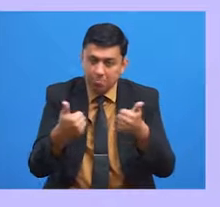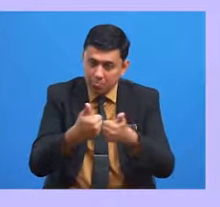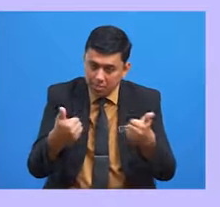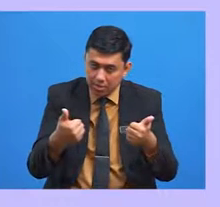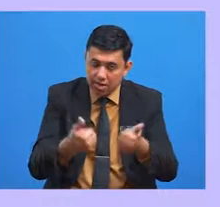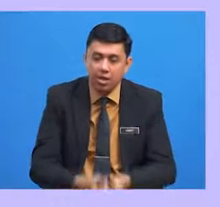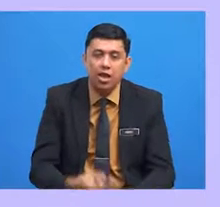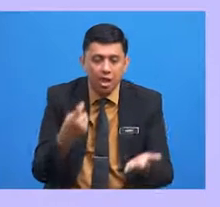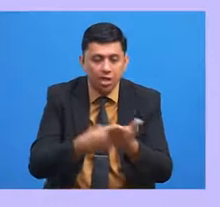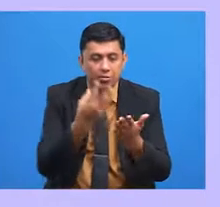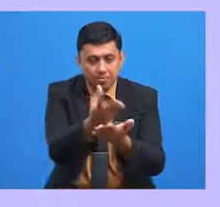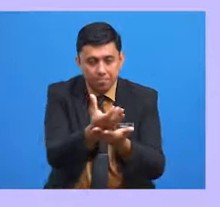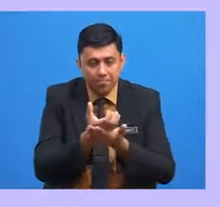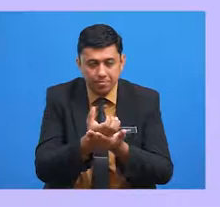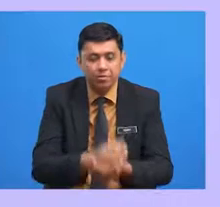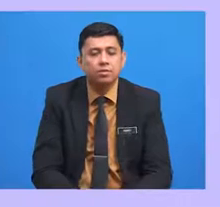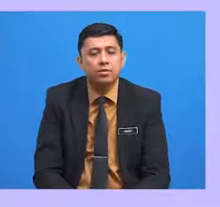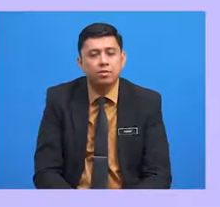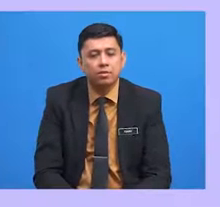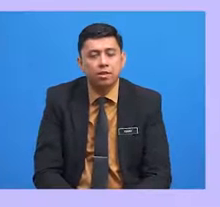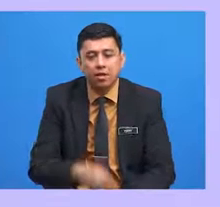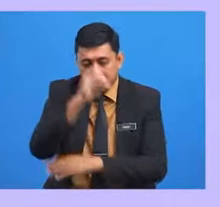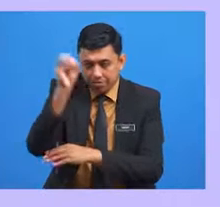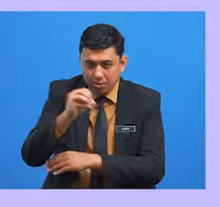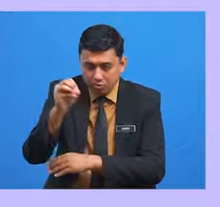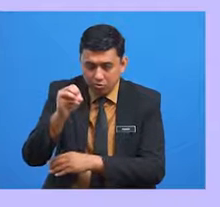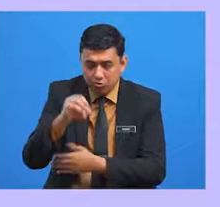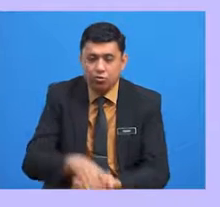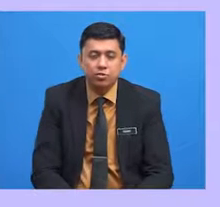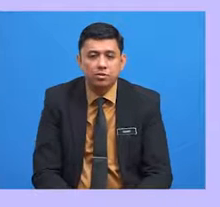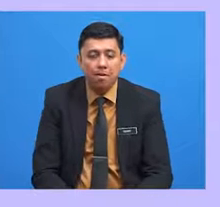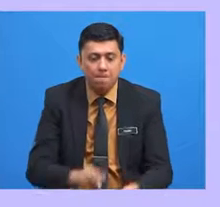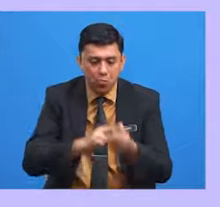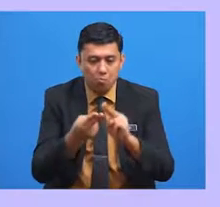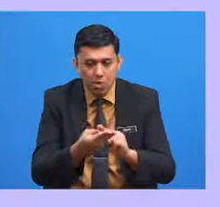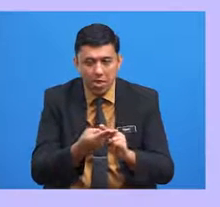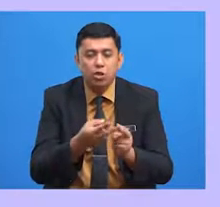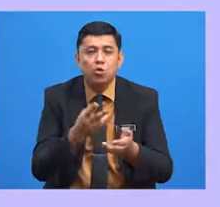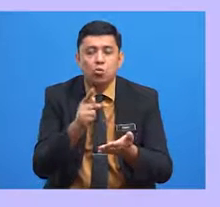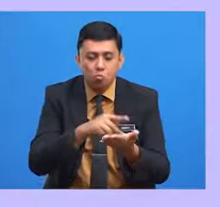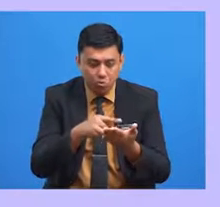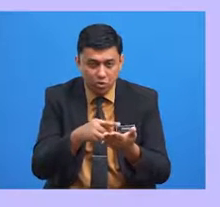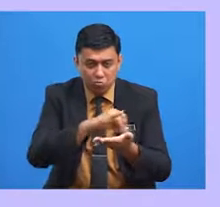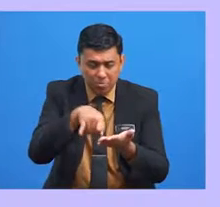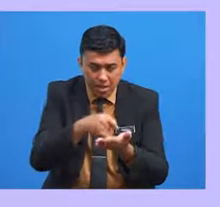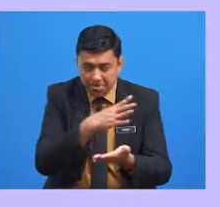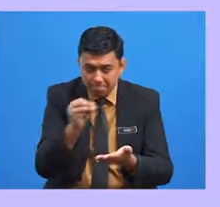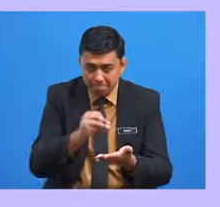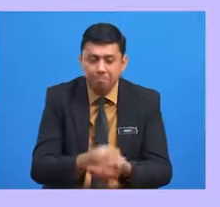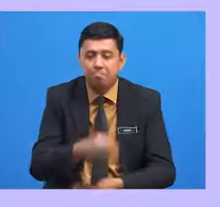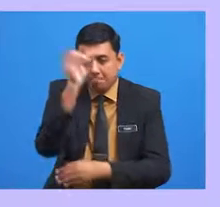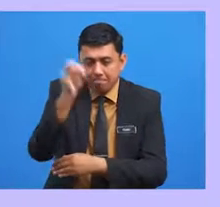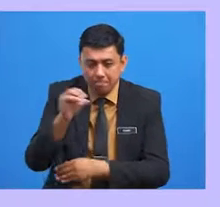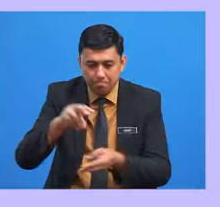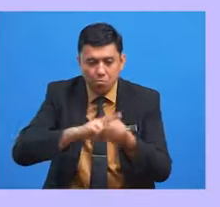permintaan iaitu peratus perubahan kuantiti bahagi peratus perubahan harga. Maka,